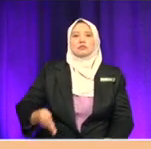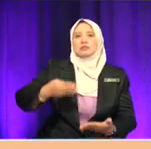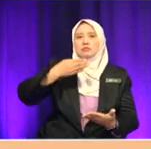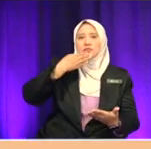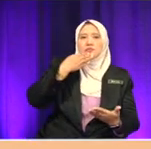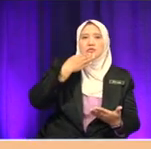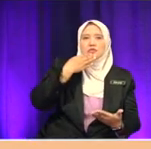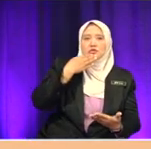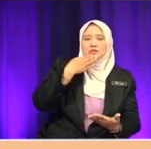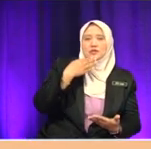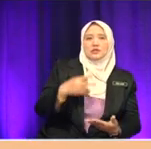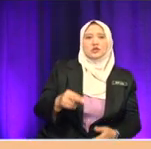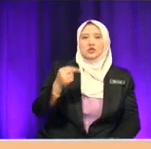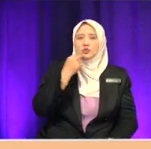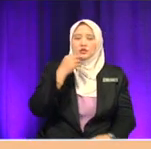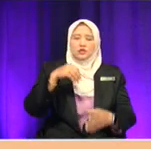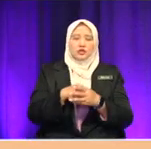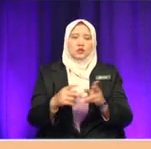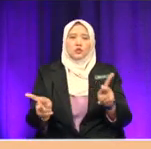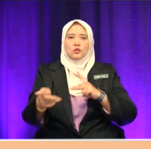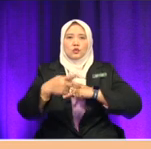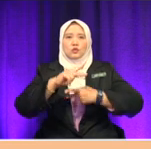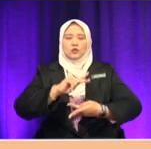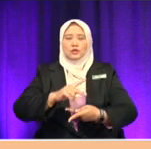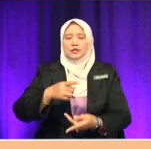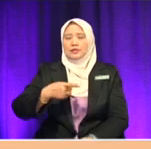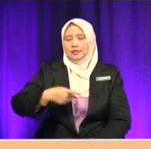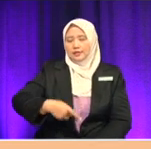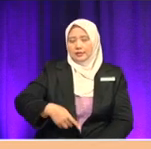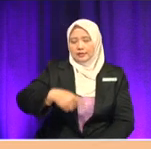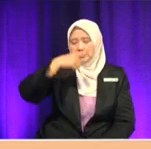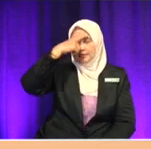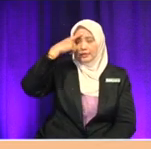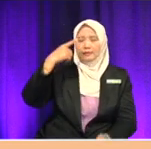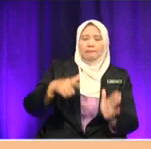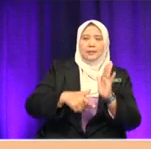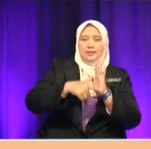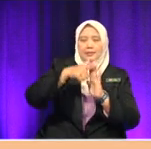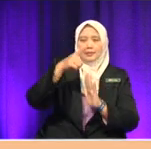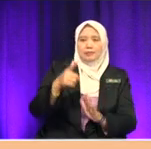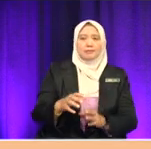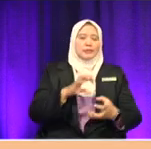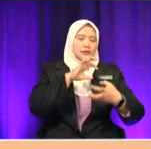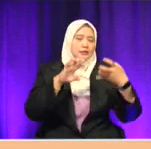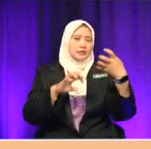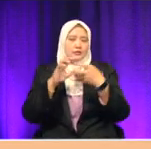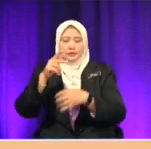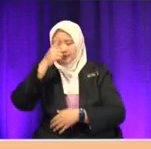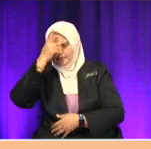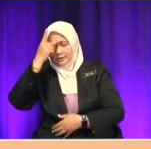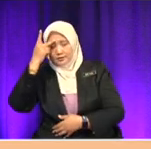keruh kerana bakteria tumbuh aktif dalam keadaan gelap. Okey, mari kita pergi kepada soalan